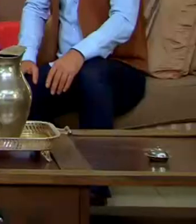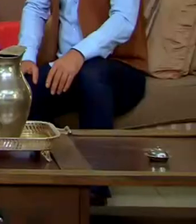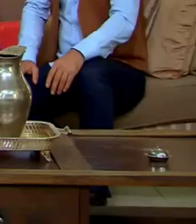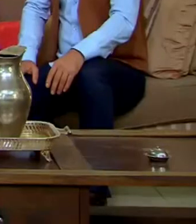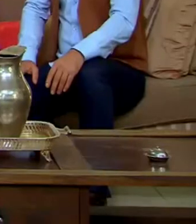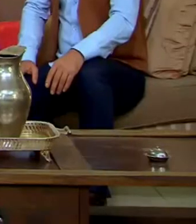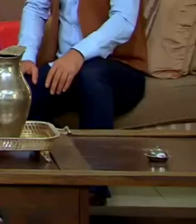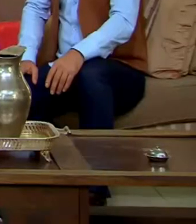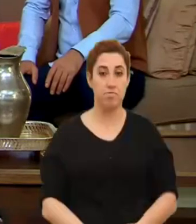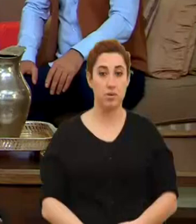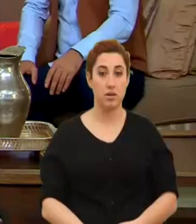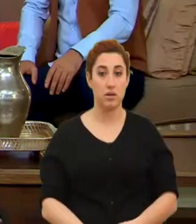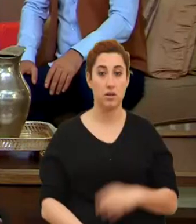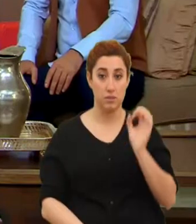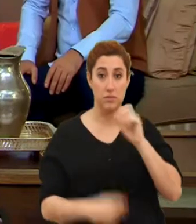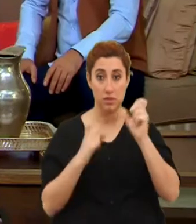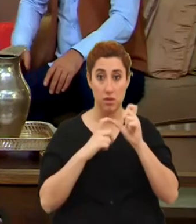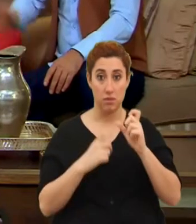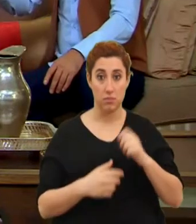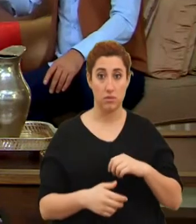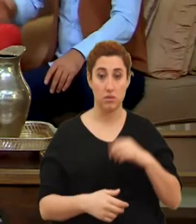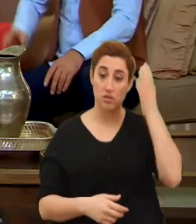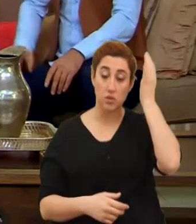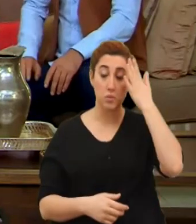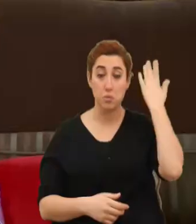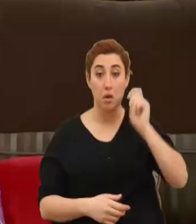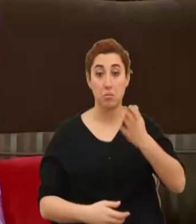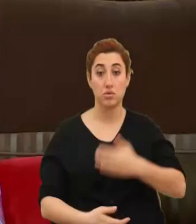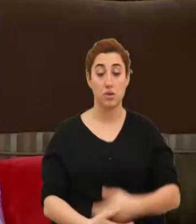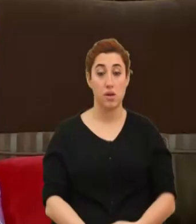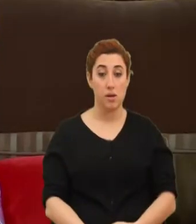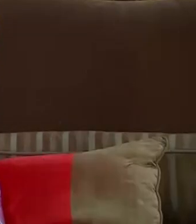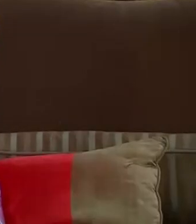aldı. Sarp hariç. Kim zancılıyordun? Saçından tutmuş.